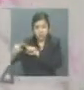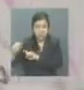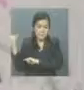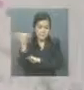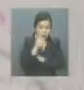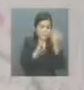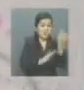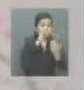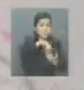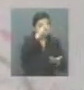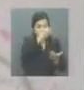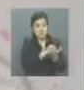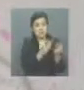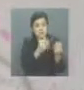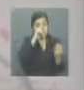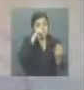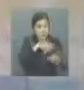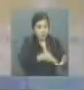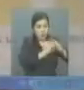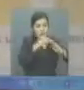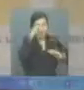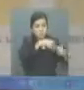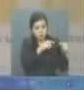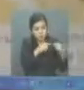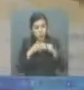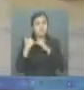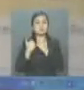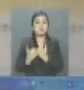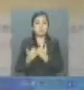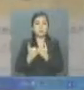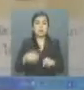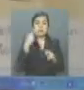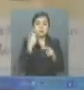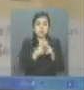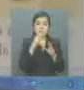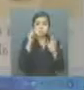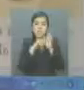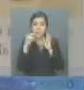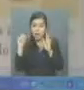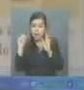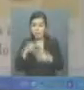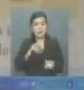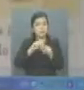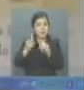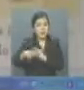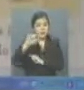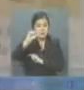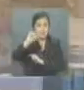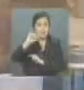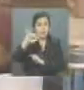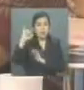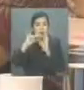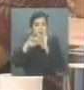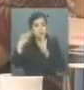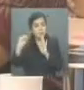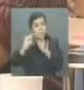รากในสยามสืบสายถึงปัจจุบันทั้งตระกูลนานาวงอารยะสยามวาลาและอับดุลราฮิม